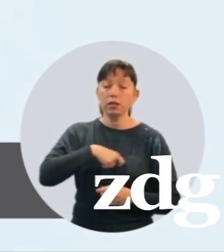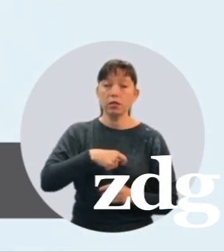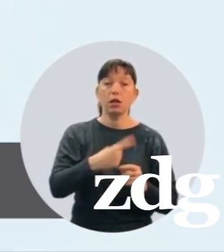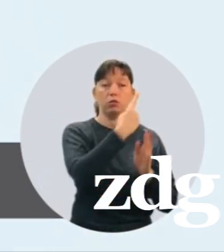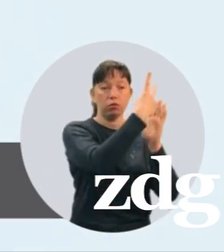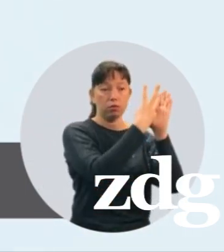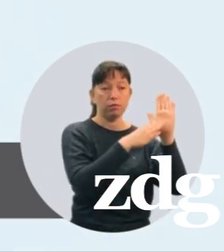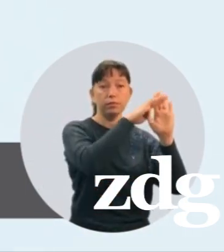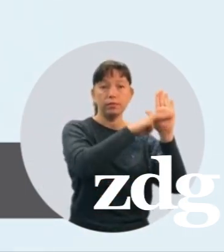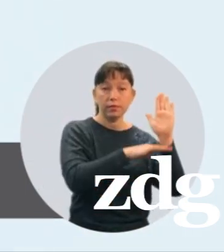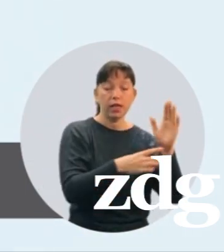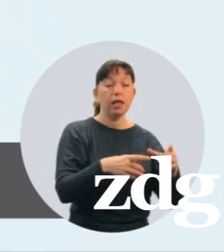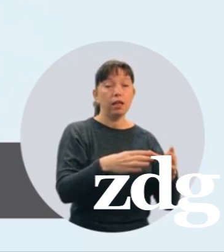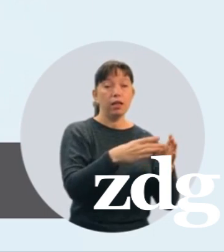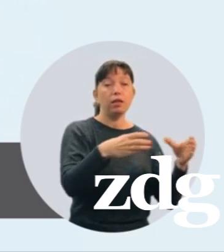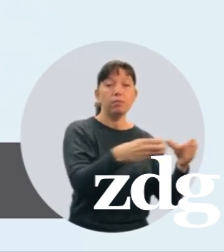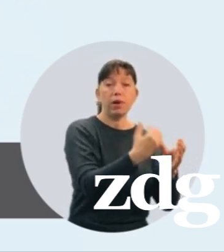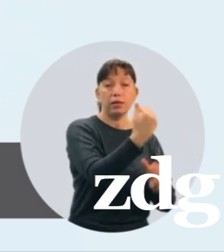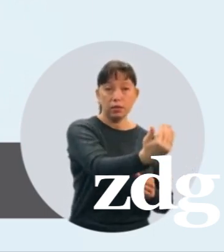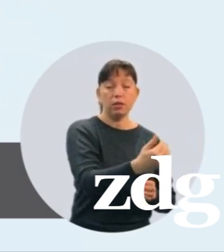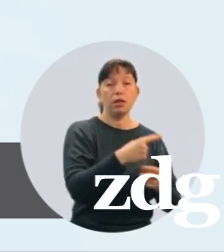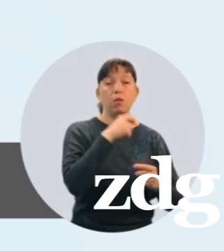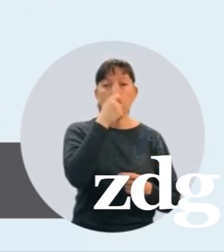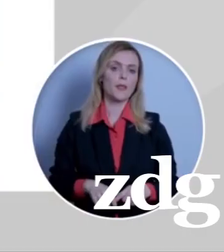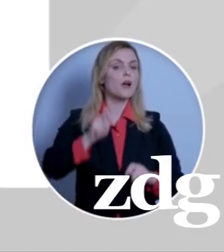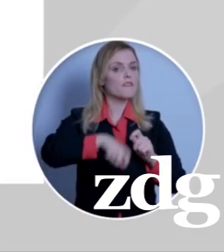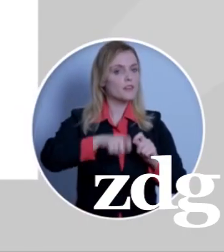pe site-ul Comisiei Electorale Centrale. Iar pe adresa